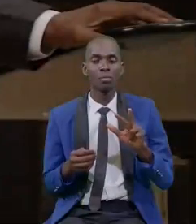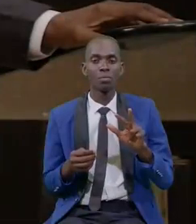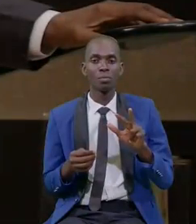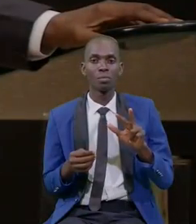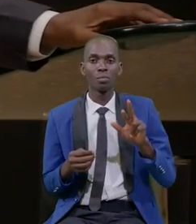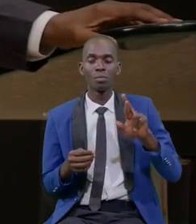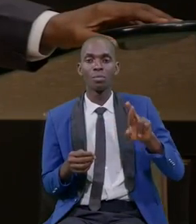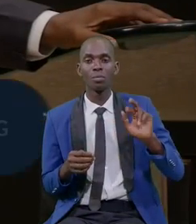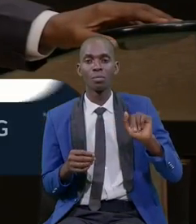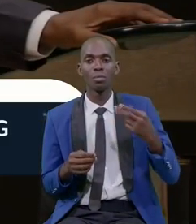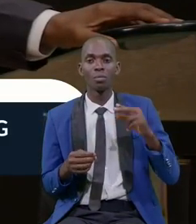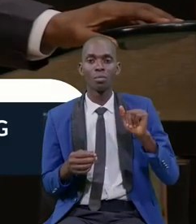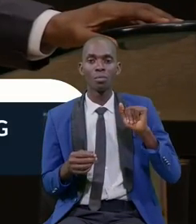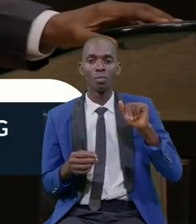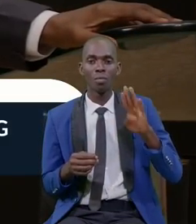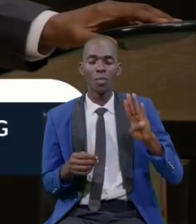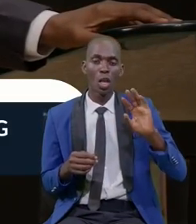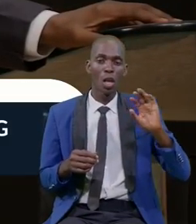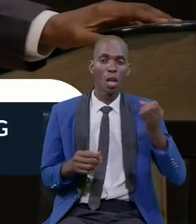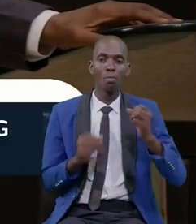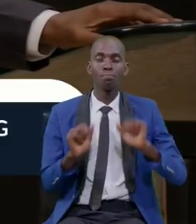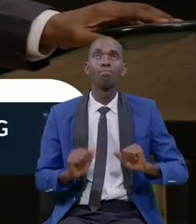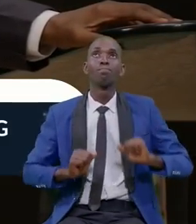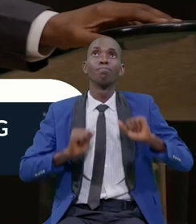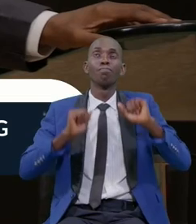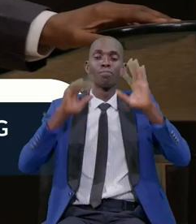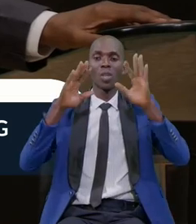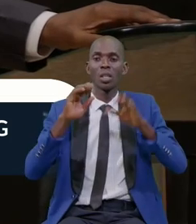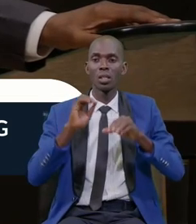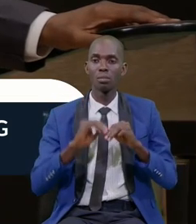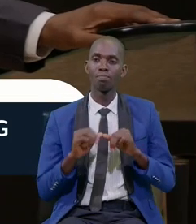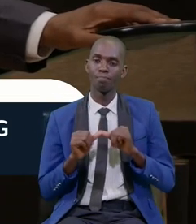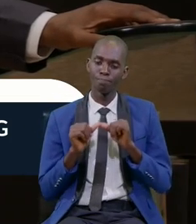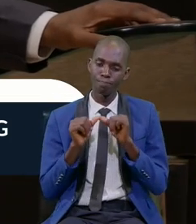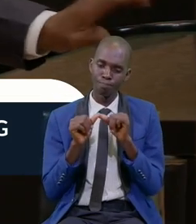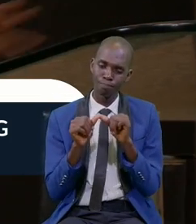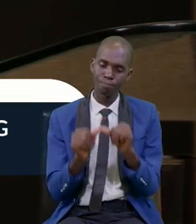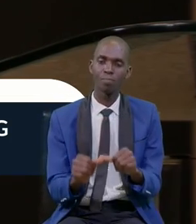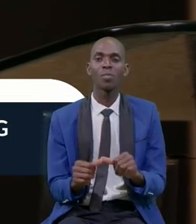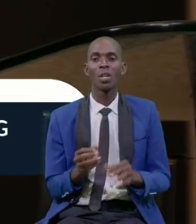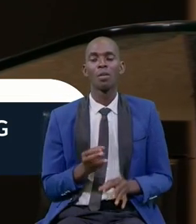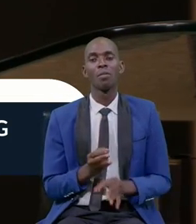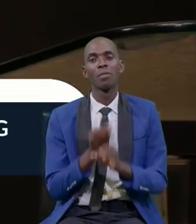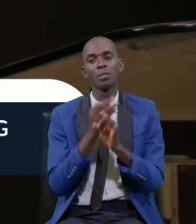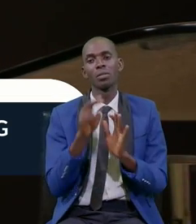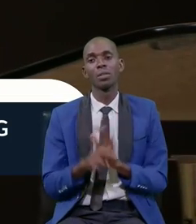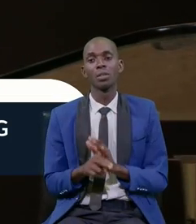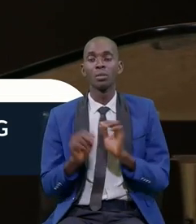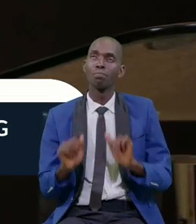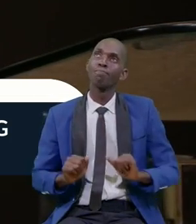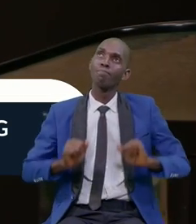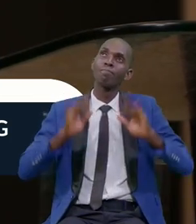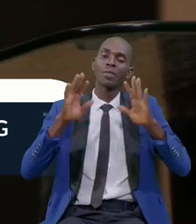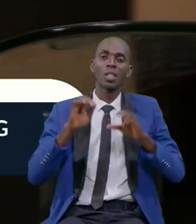C'est le dévouement de Rahab dans la fidélité, persévérance. Le dévouement